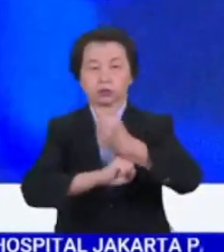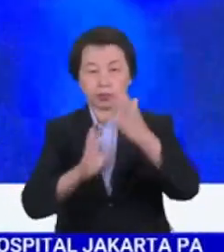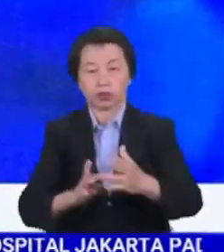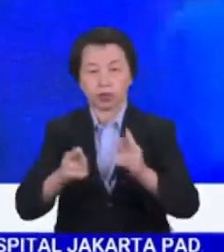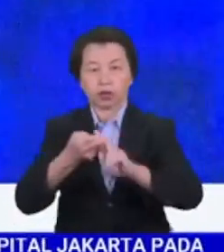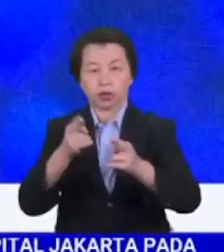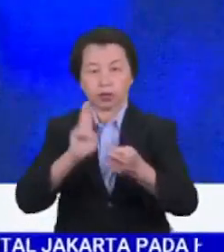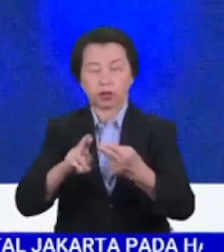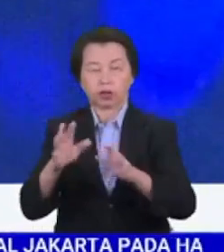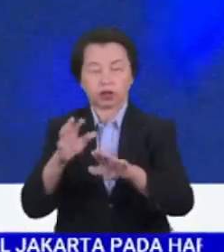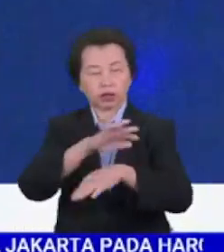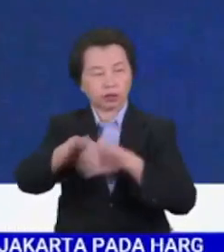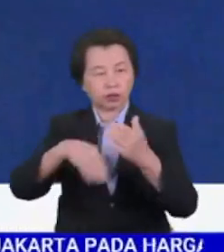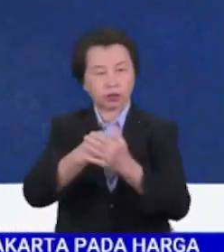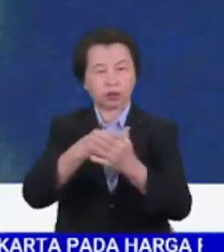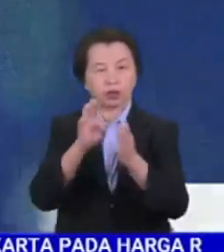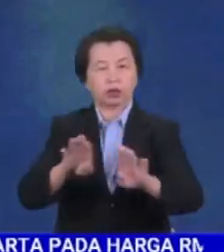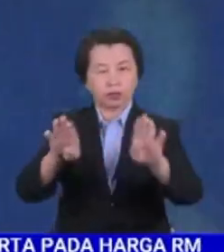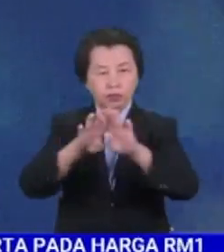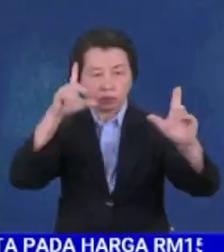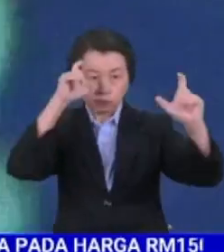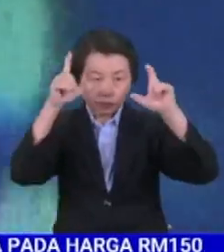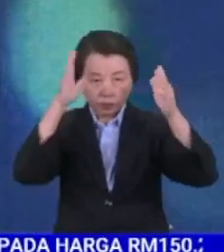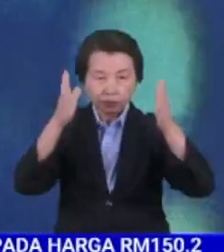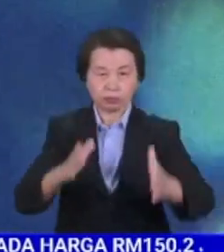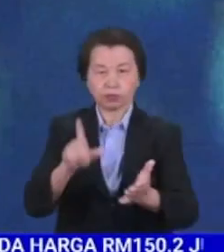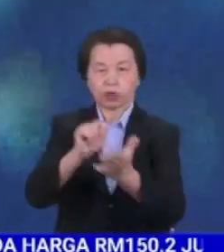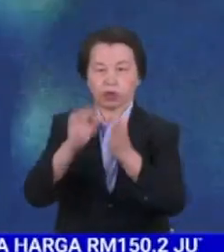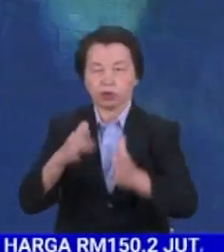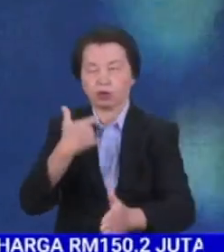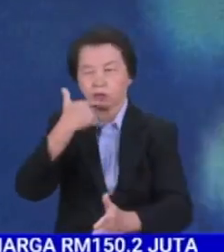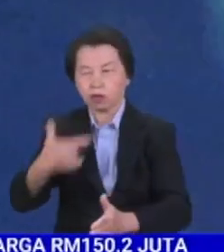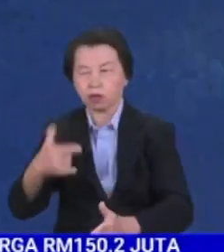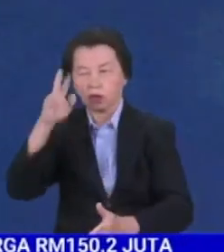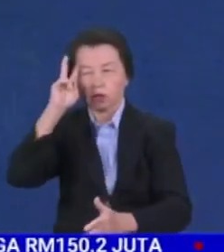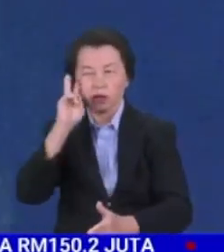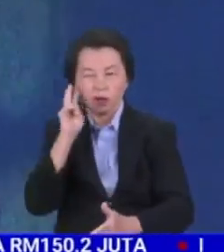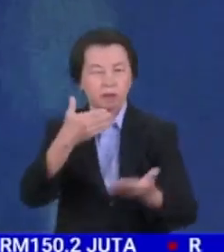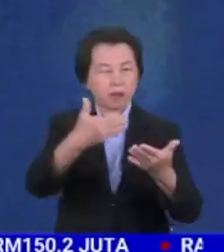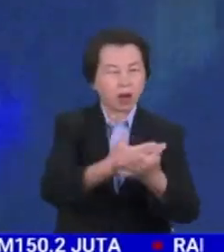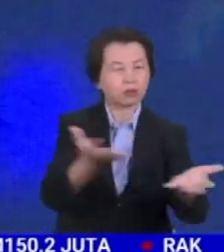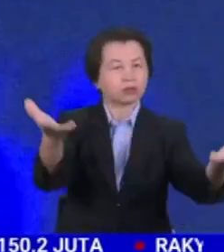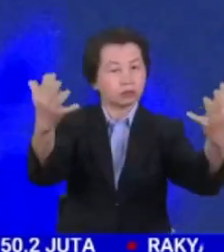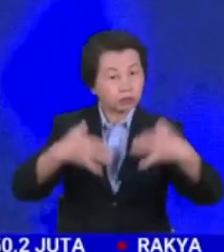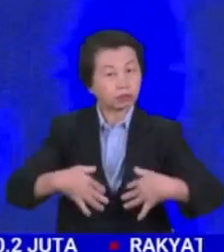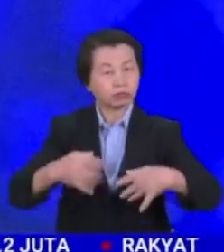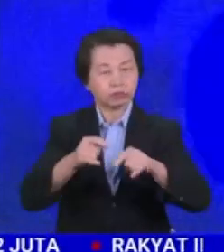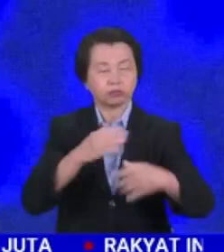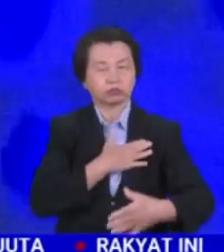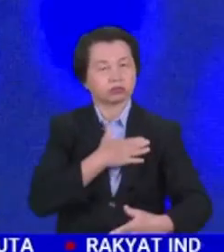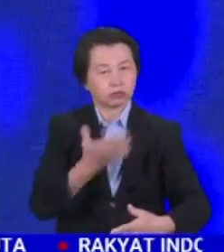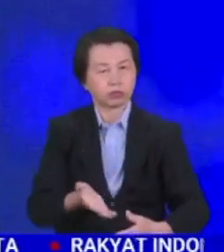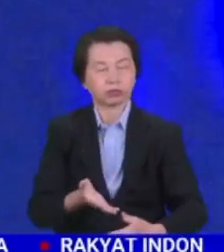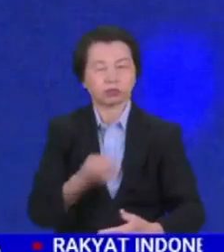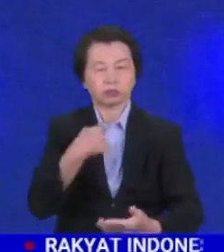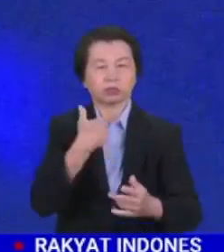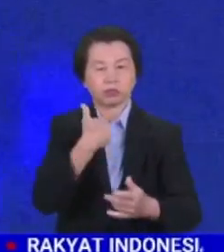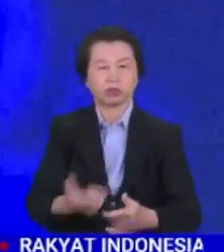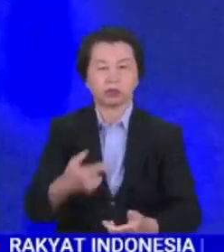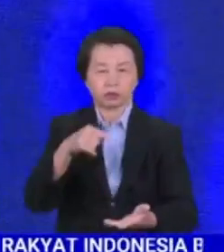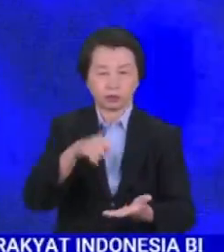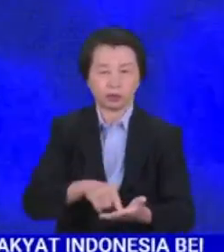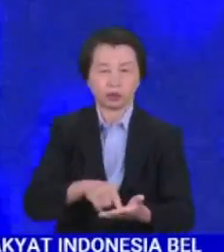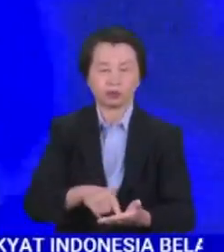rakan-rakan produksi, penyunting berita, jurufoto, wartawan veteran dan baharu ini bagi menghargai komitmen yang diberikan selama